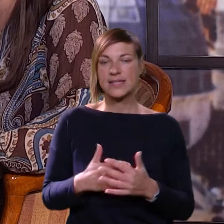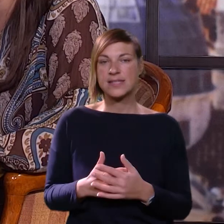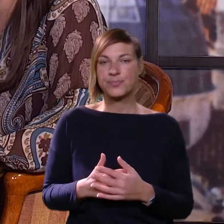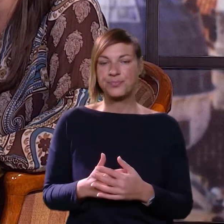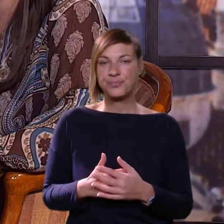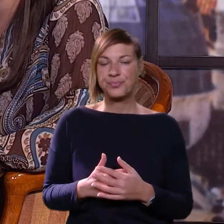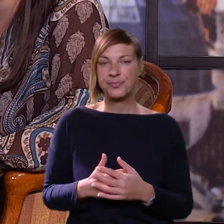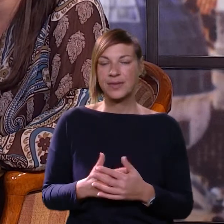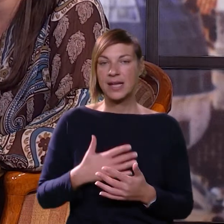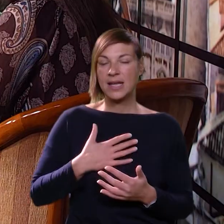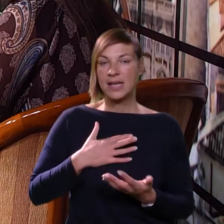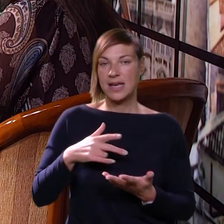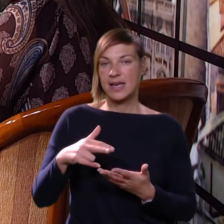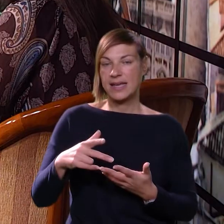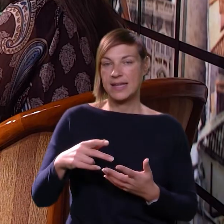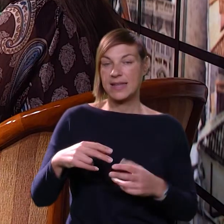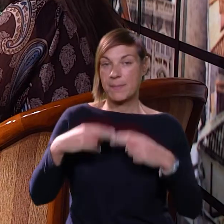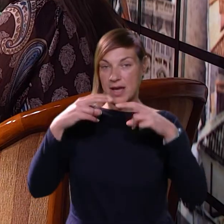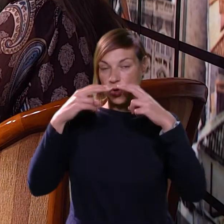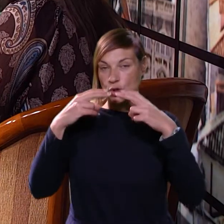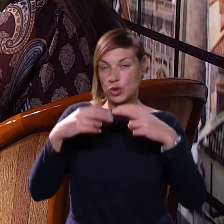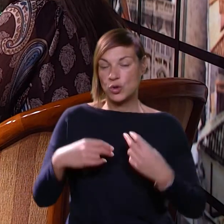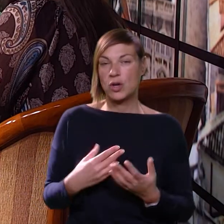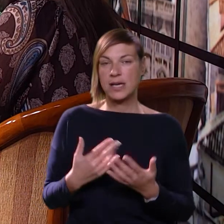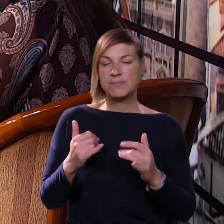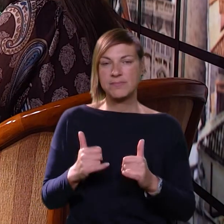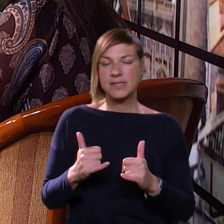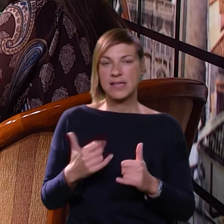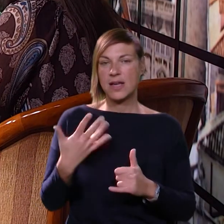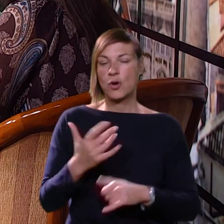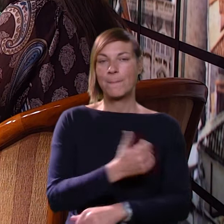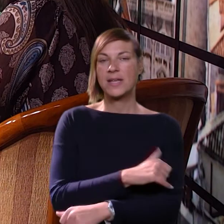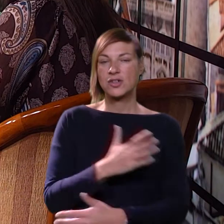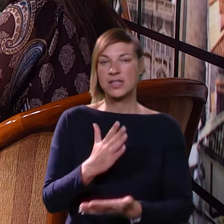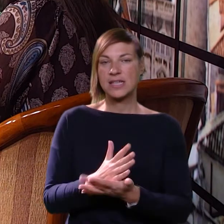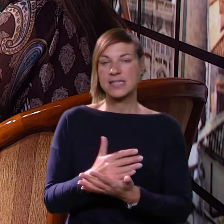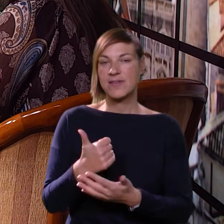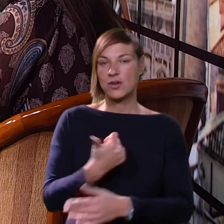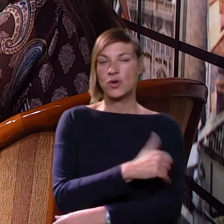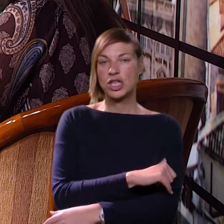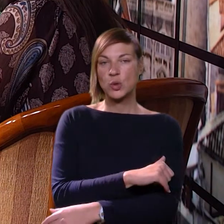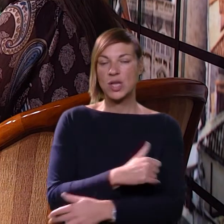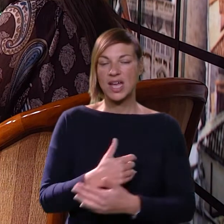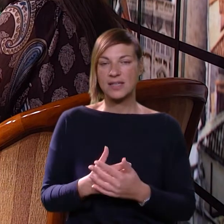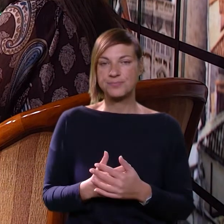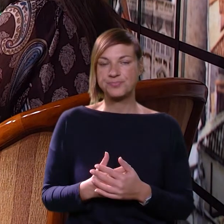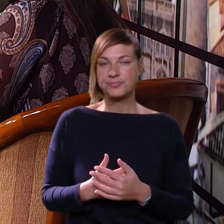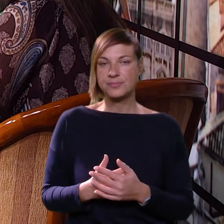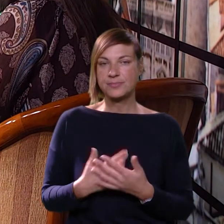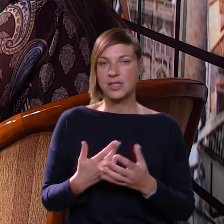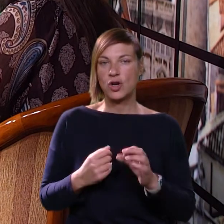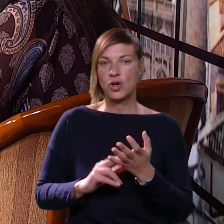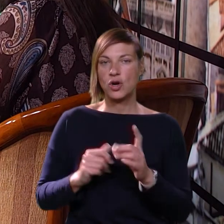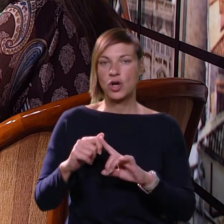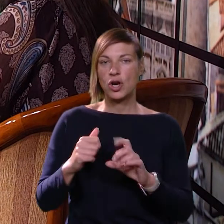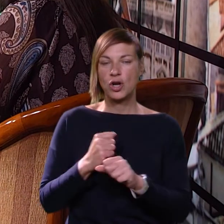danas? Pa ja idem redovno na kontrole. Kontrole su sad nakon 5 godina svakih godinu dana. To